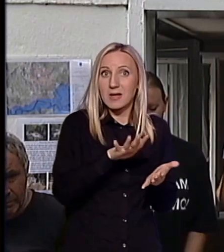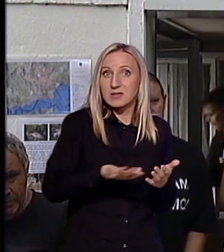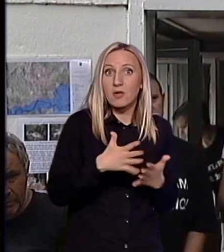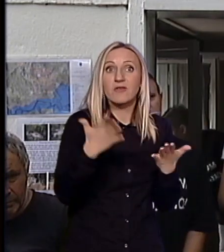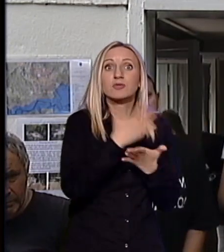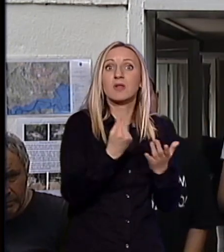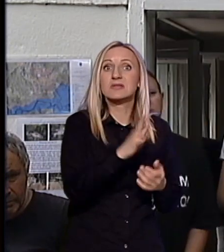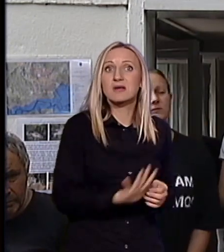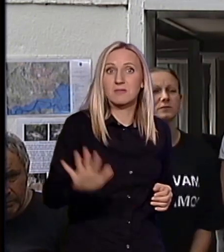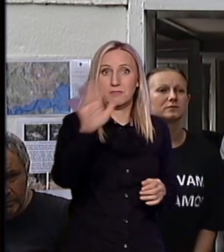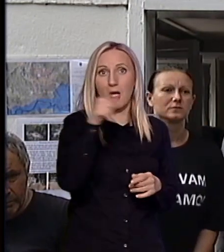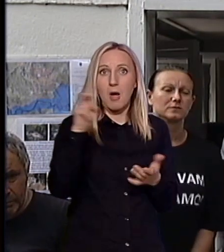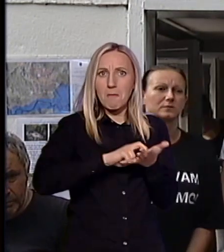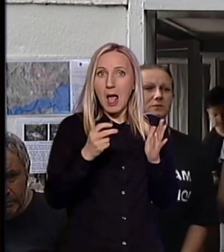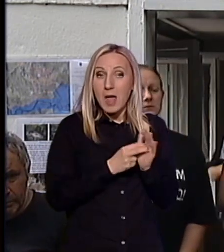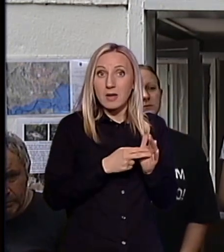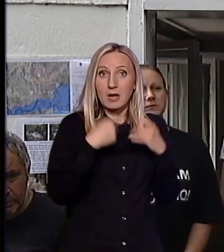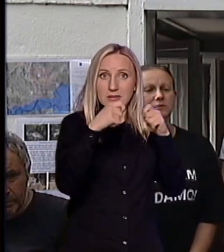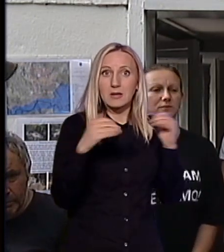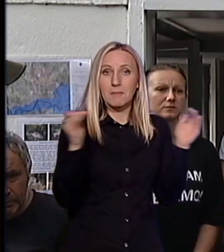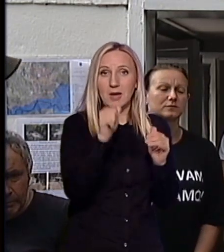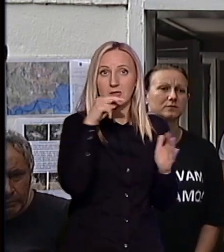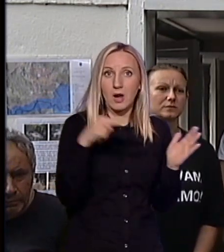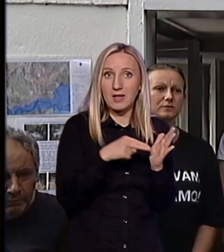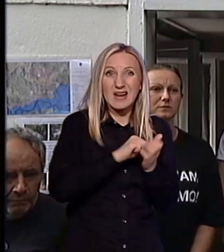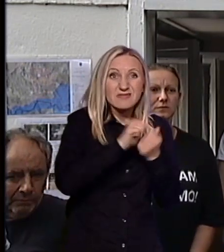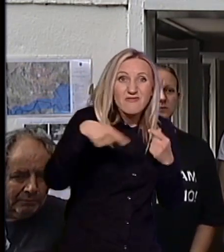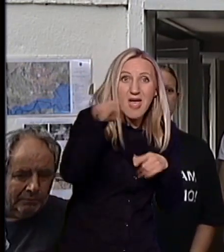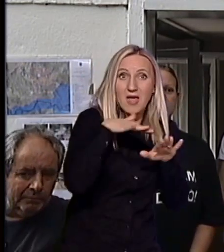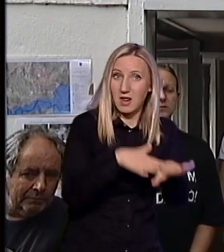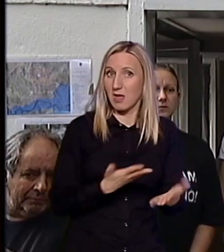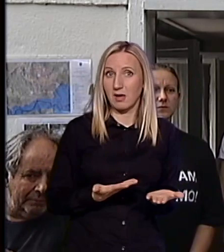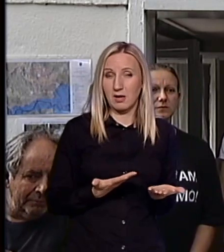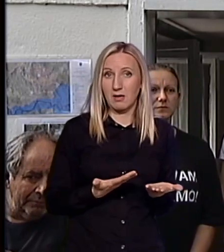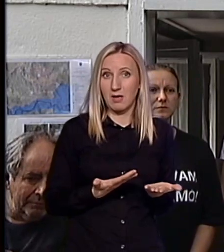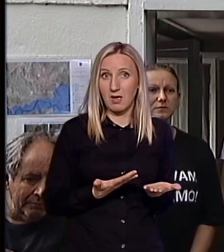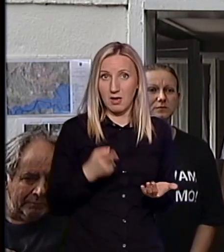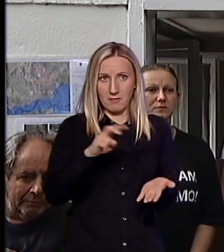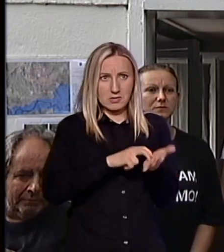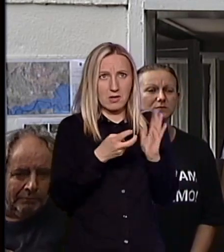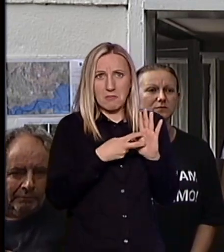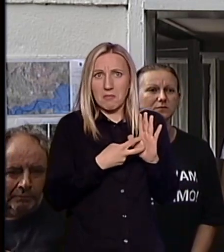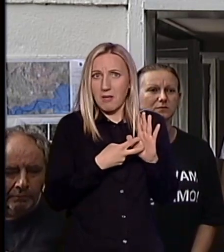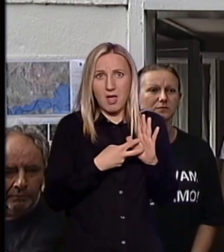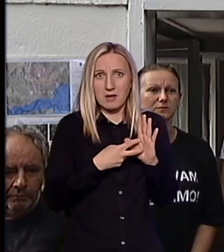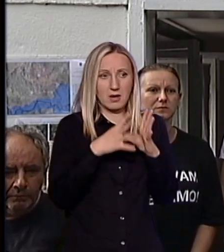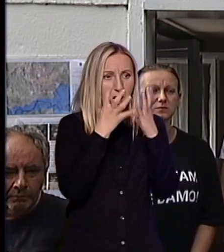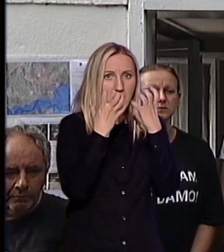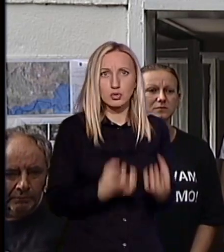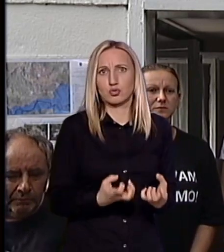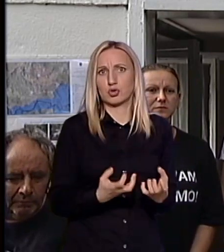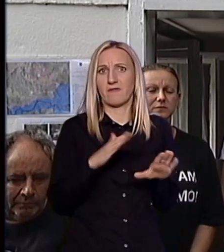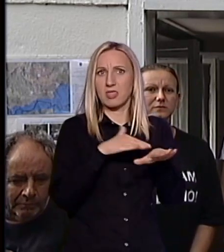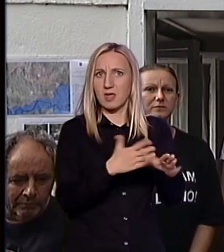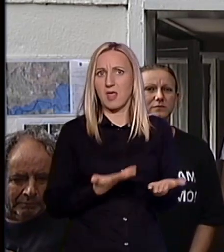delu Srbije, za koju se ne planira izgradnja mini hidroelektrane i za koju se maltene ne planira isušivanje. To je